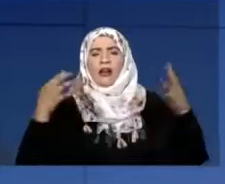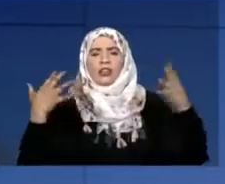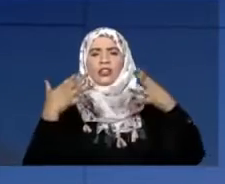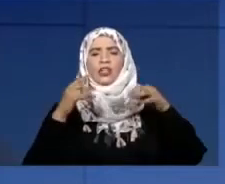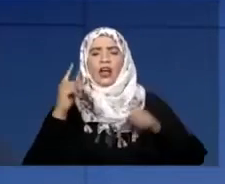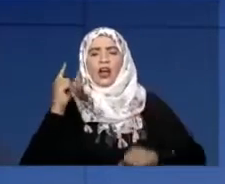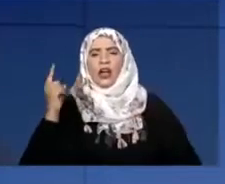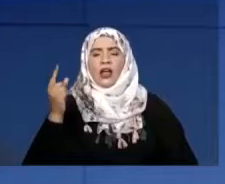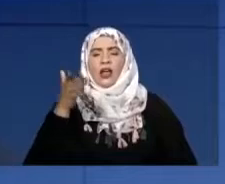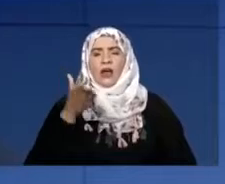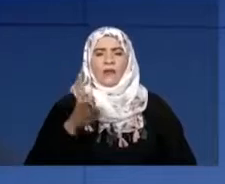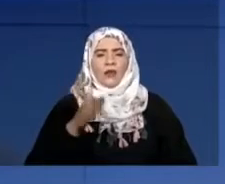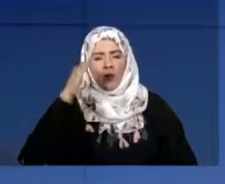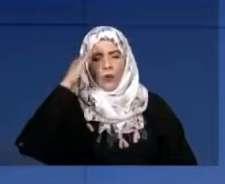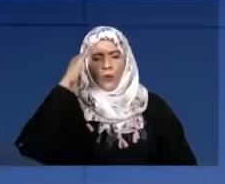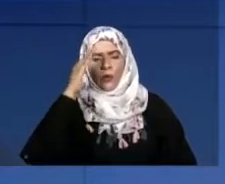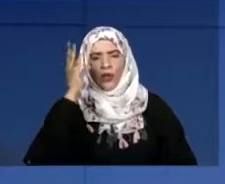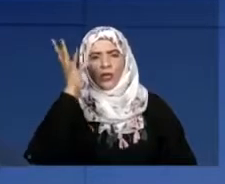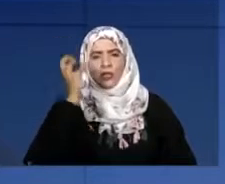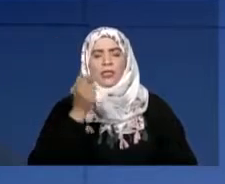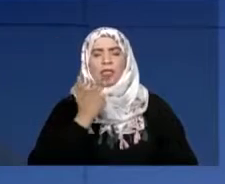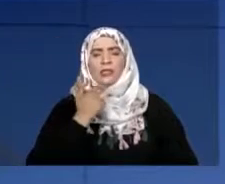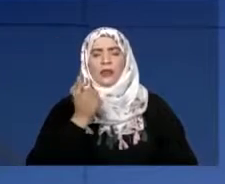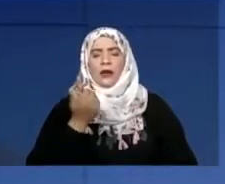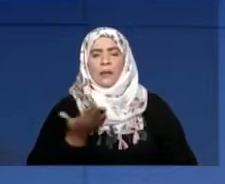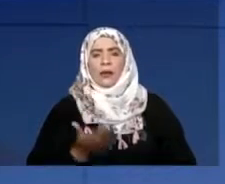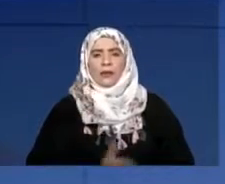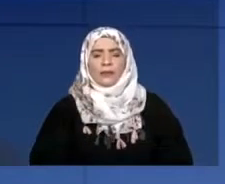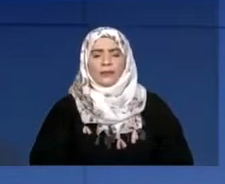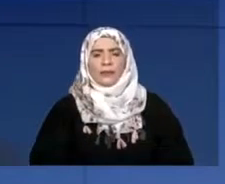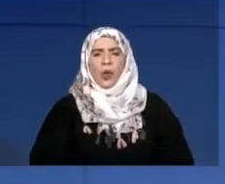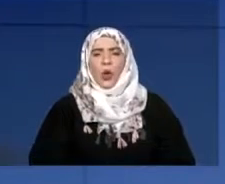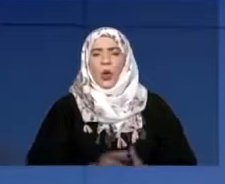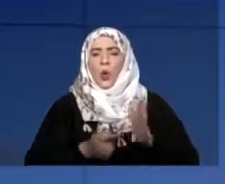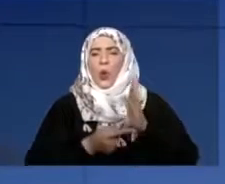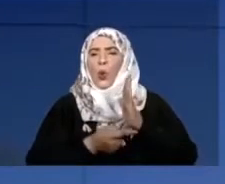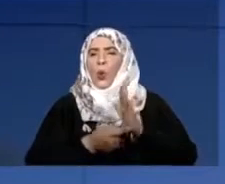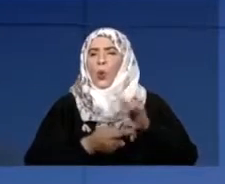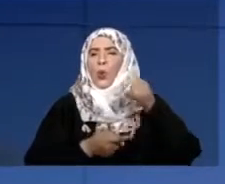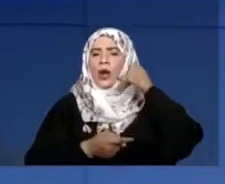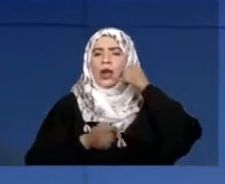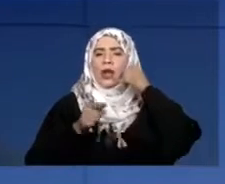دكتور ظافر. أهلا دكتور بدايدة. بداية، ما هي أهمية هذه الاتفاقية؟